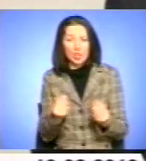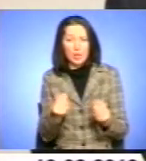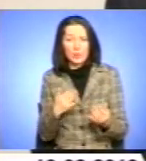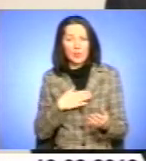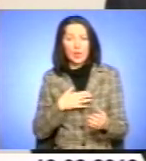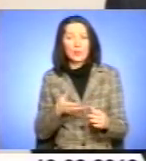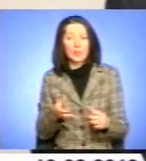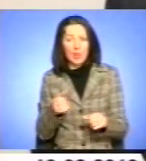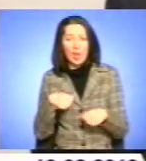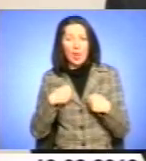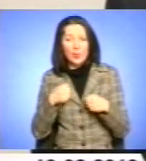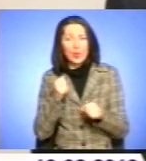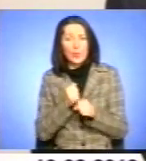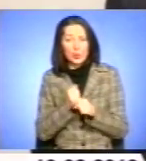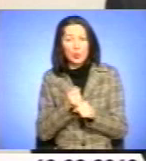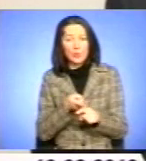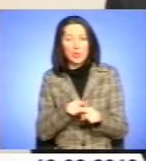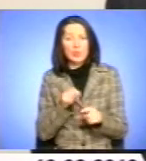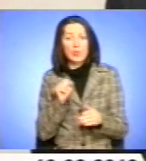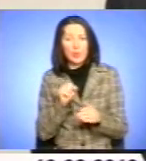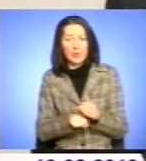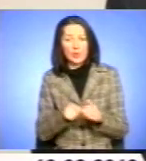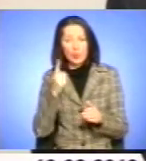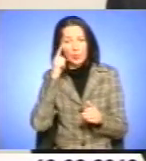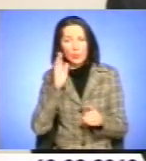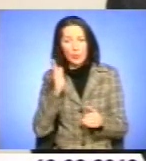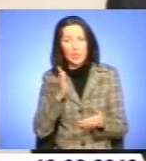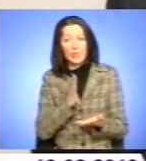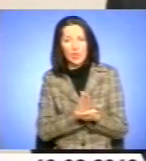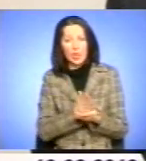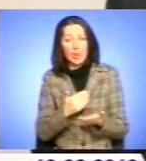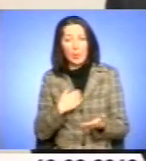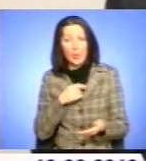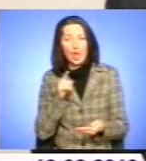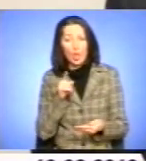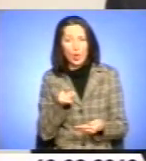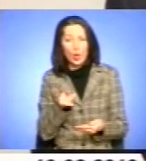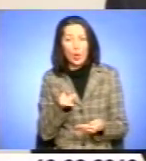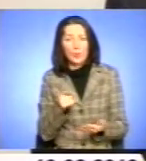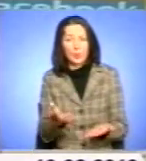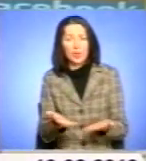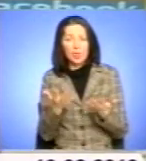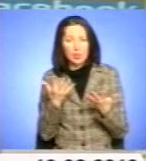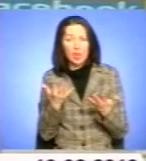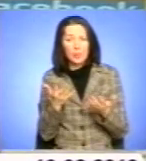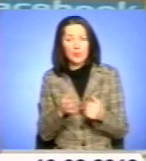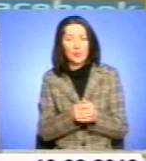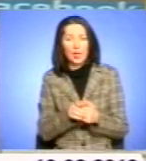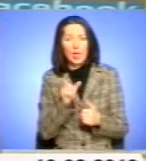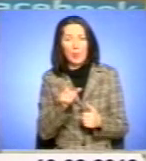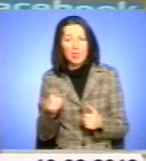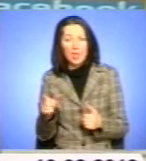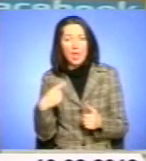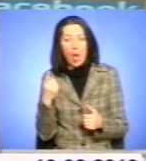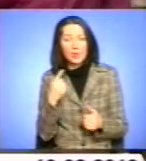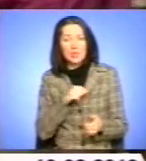плідно працюємо над цим вбивством. Я думаю, що перспектива його є і ми його розкриємо. Мешканцям області